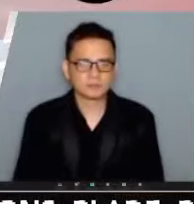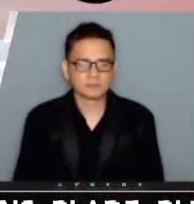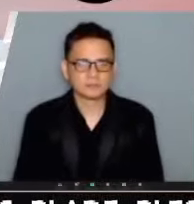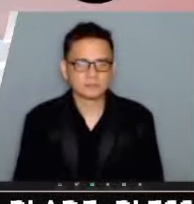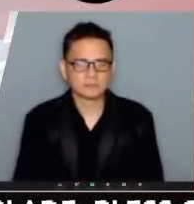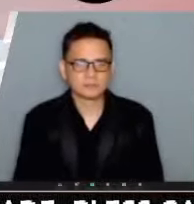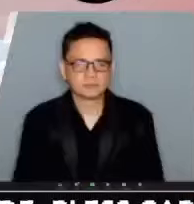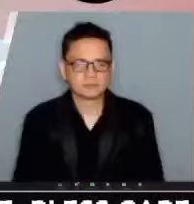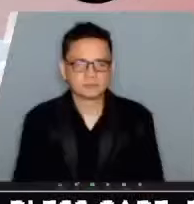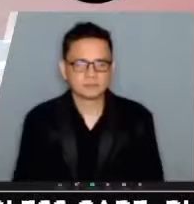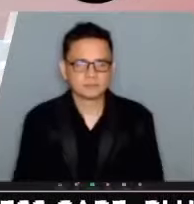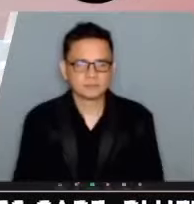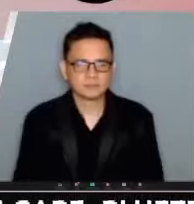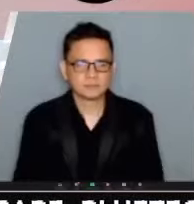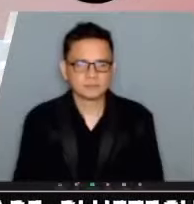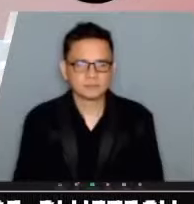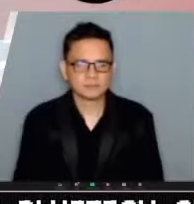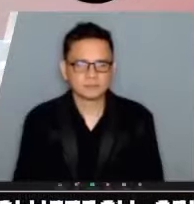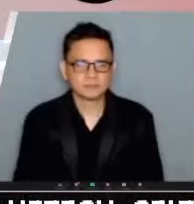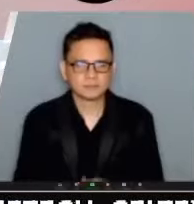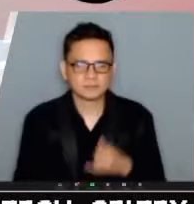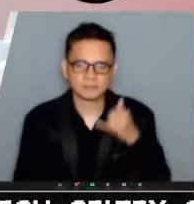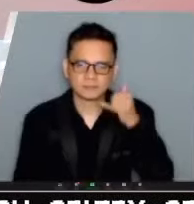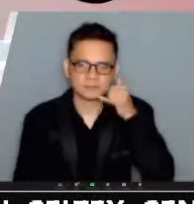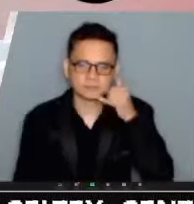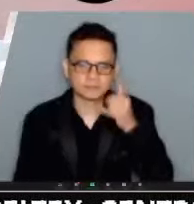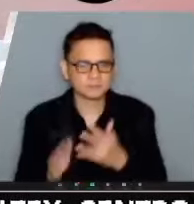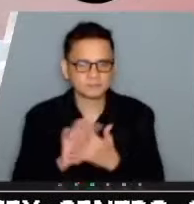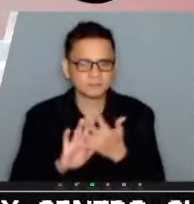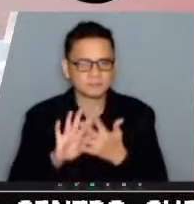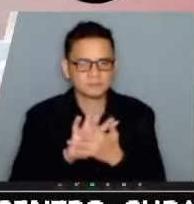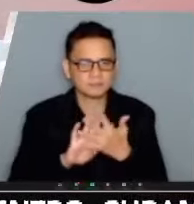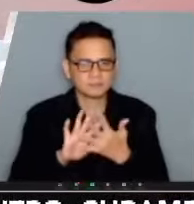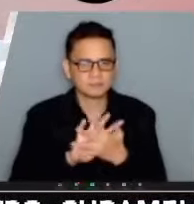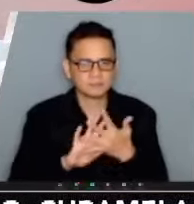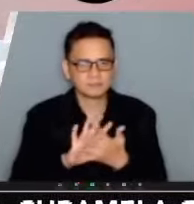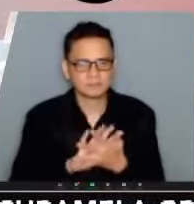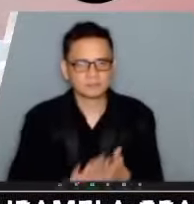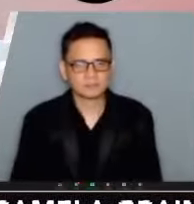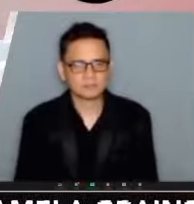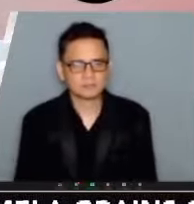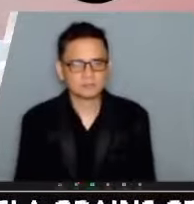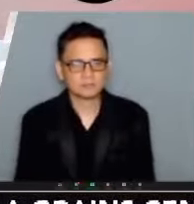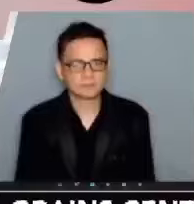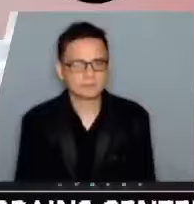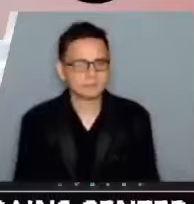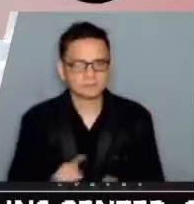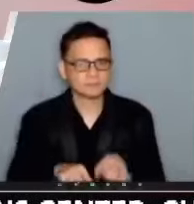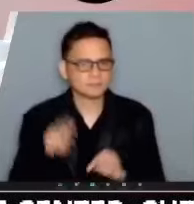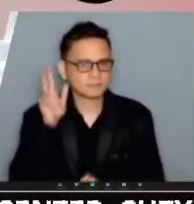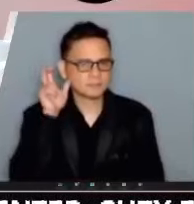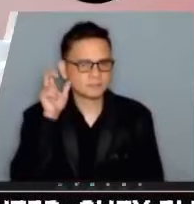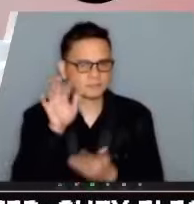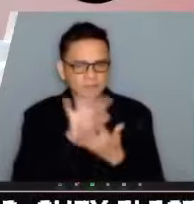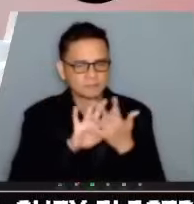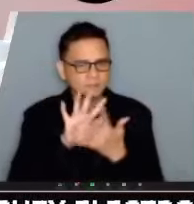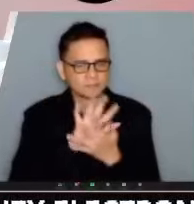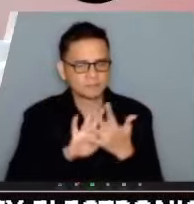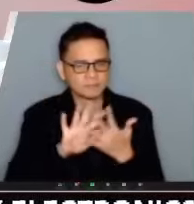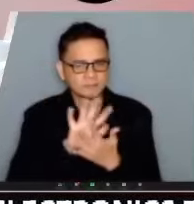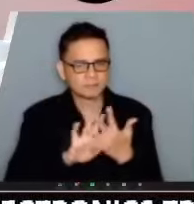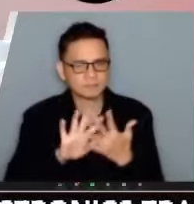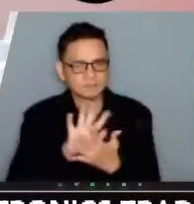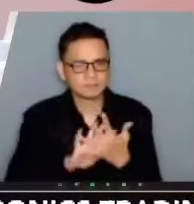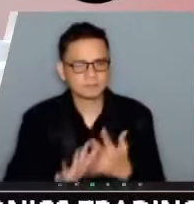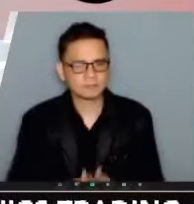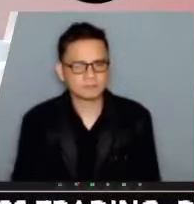pakit baba. Right now may lagpas 300 na gusto umuwi, isa dyan, nagpas, halos kalahati, meron yung exit clearance.